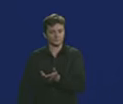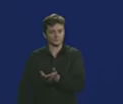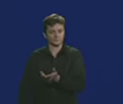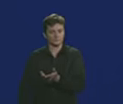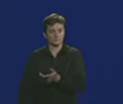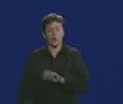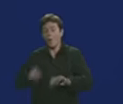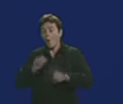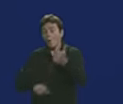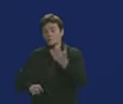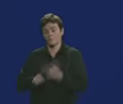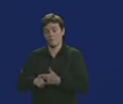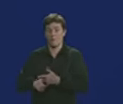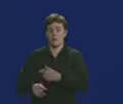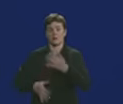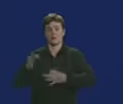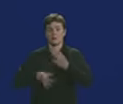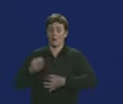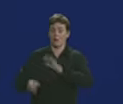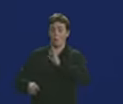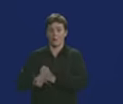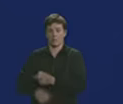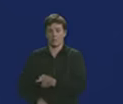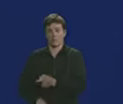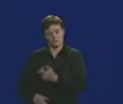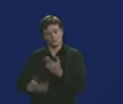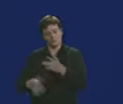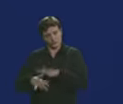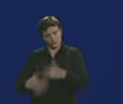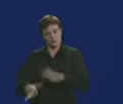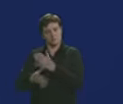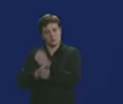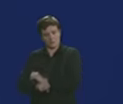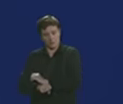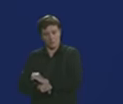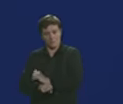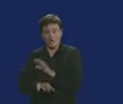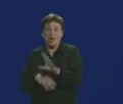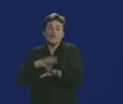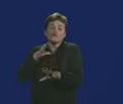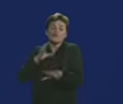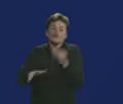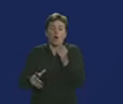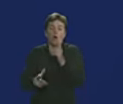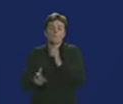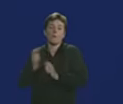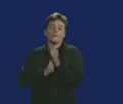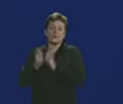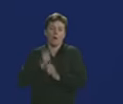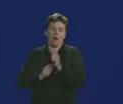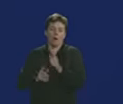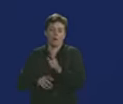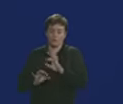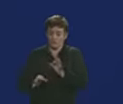avait été 11 fois condamné. Il était en prison, il bénéficiait d'une permission. Pendant la